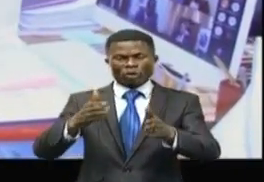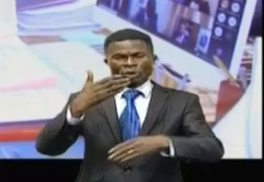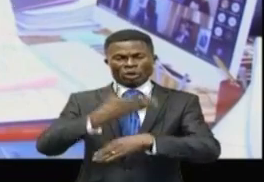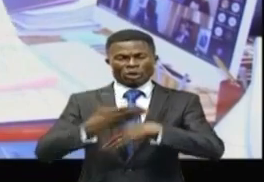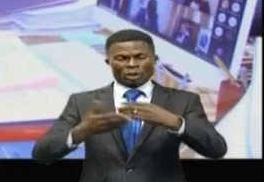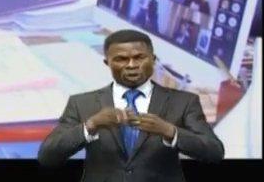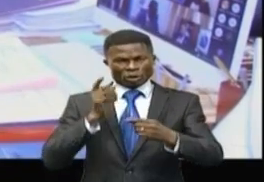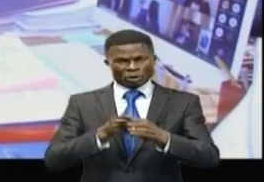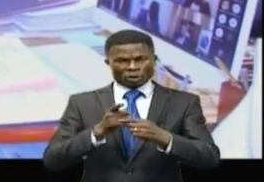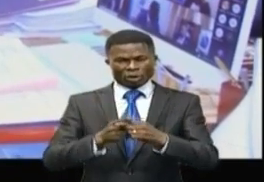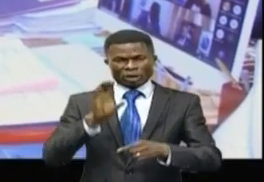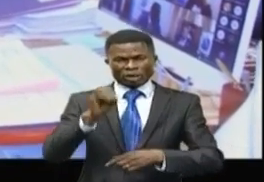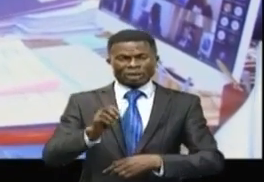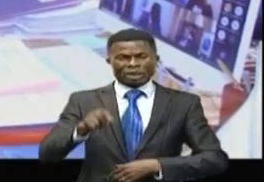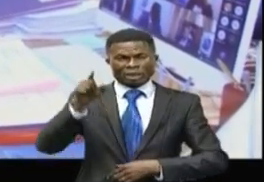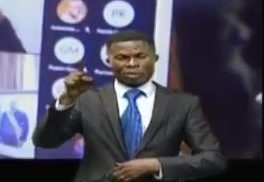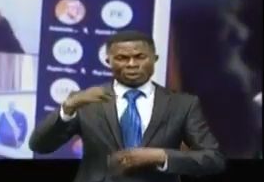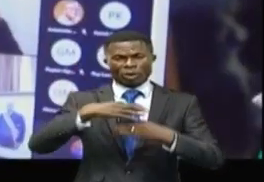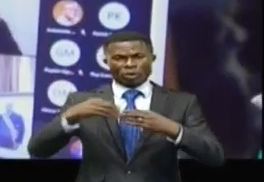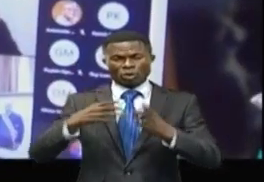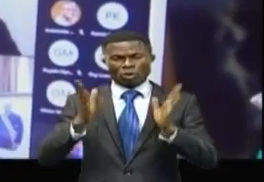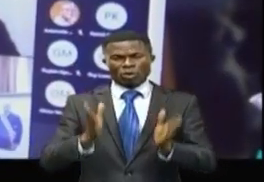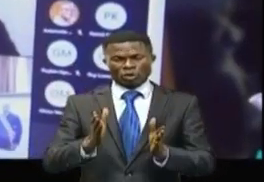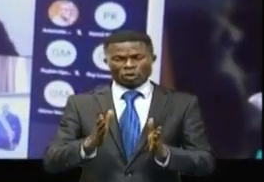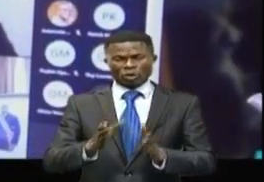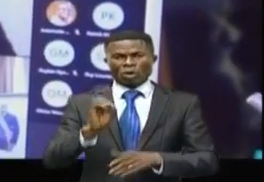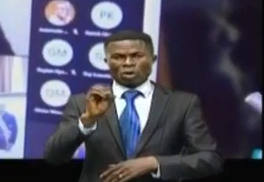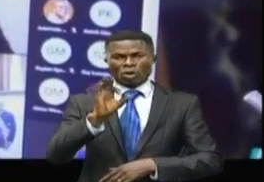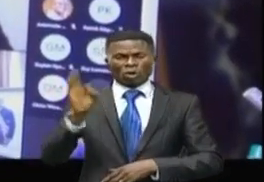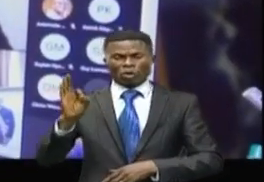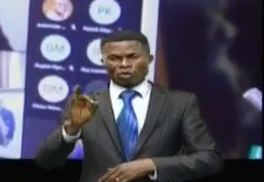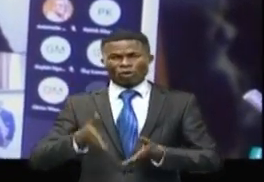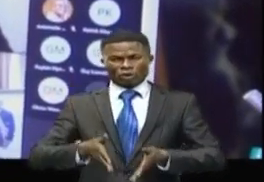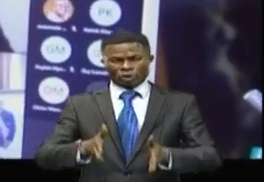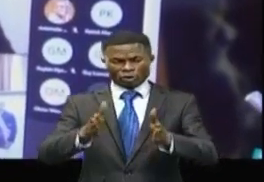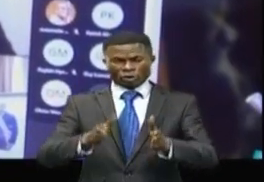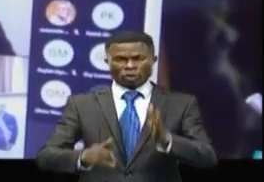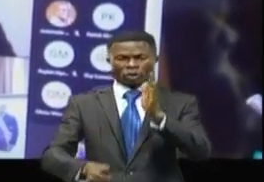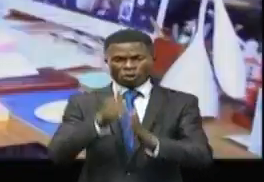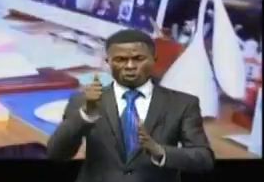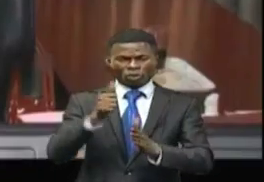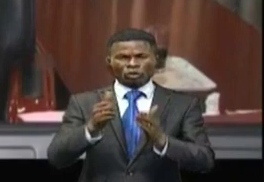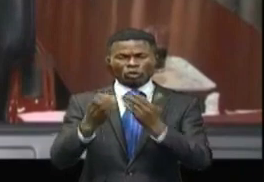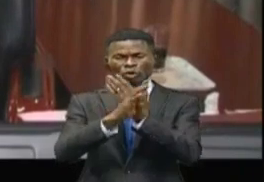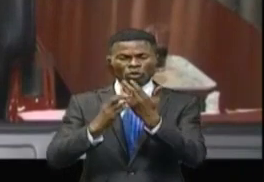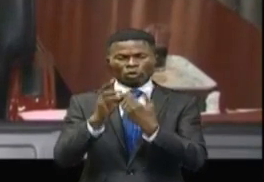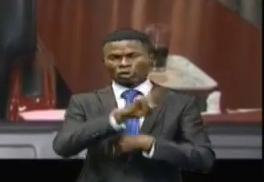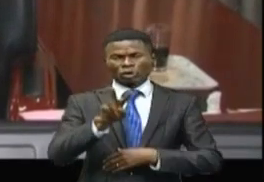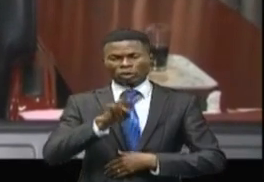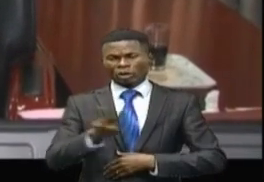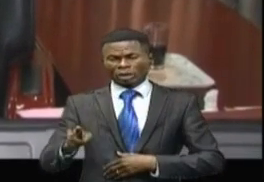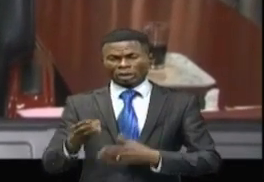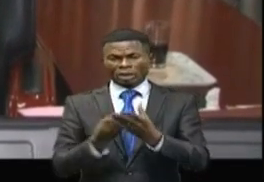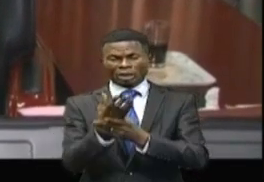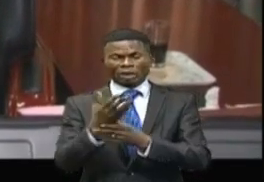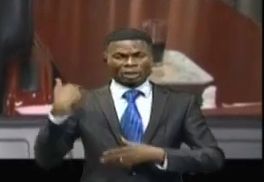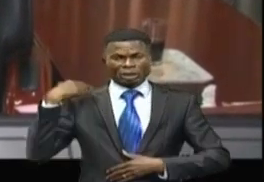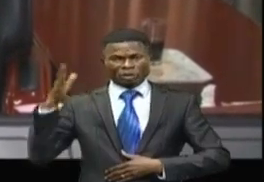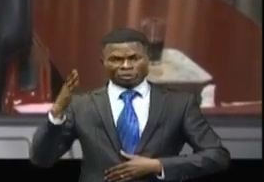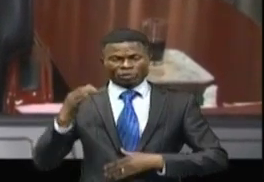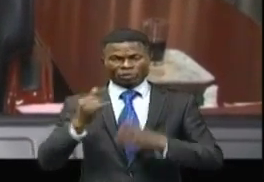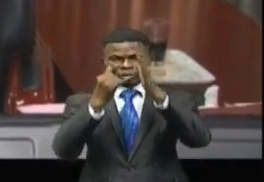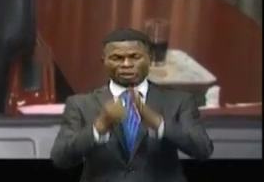des 50 millions de dollars à travers nos fils de route au 11 ou 2022 les dépenses publiques du mois ce chiffre 1